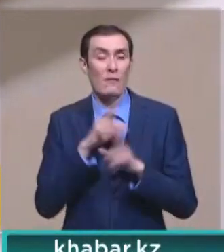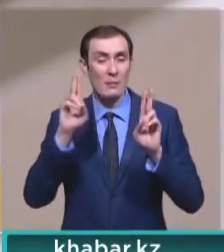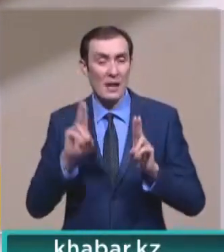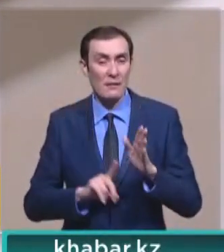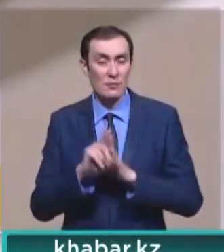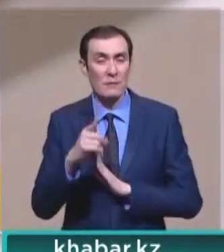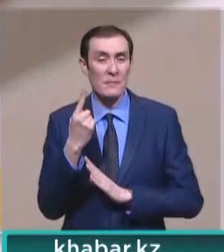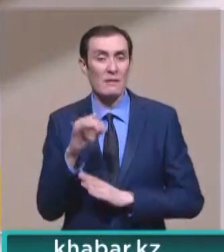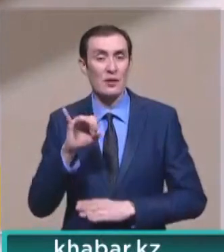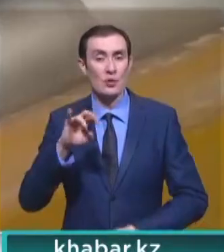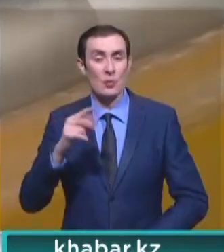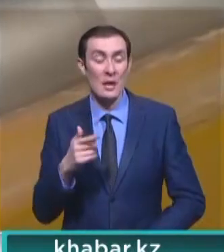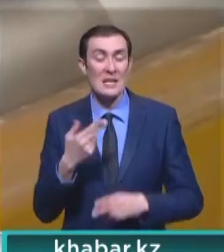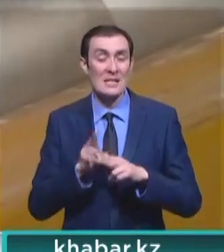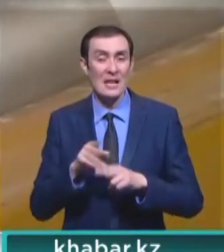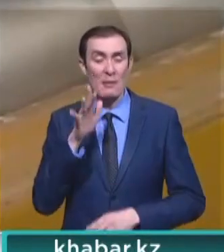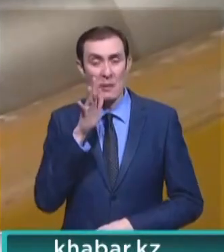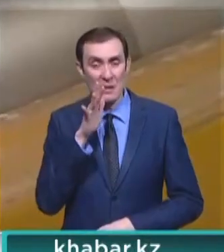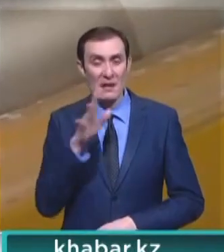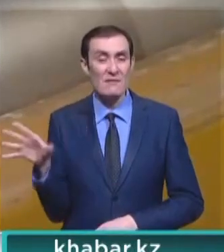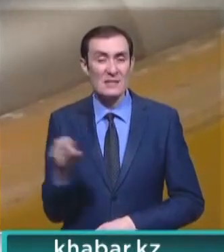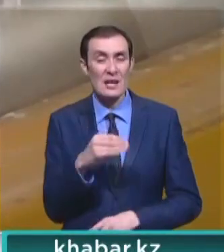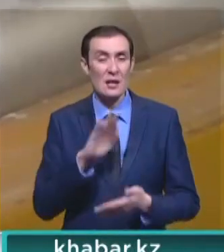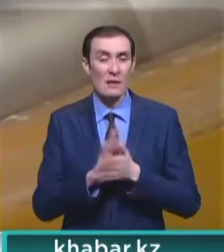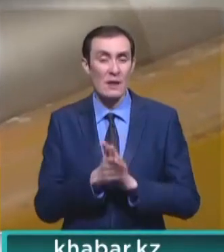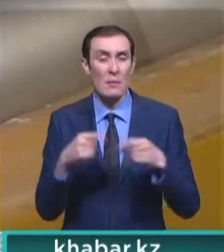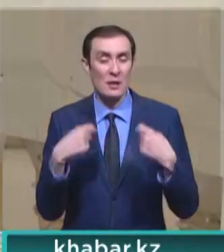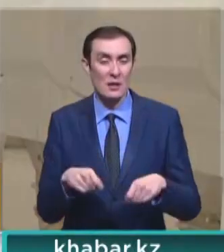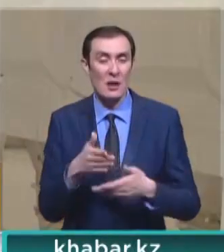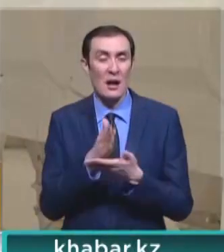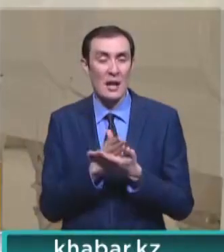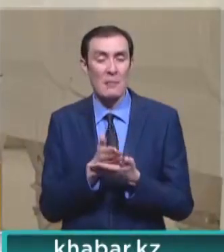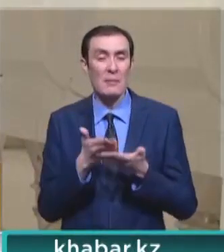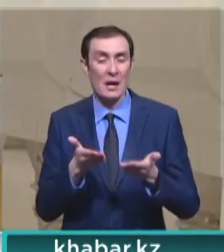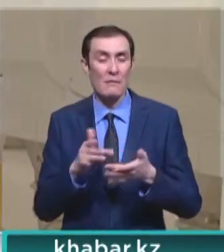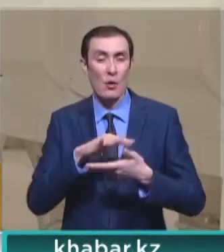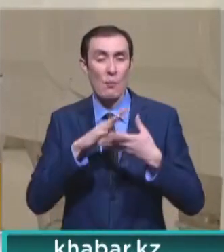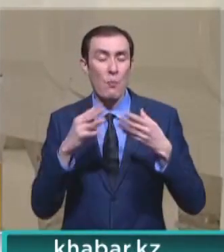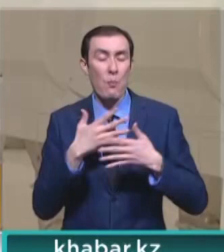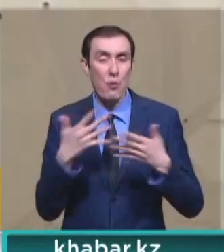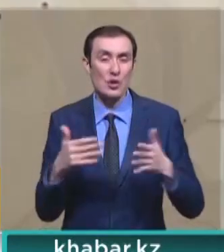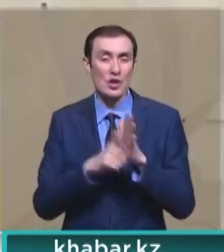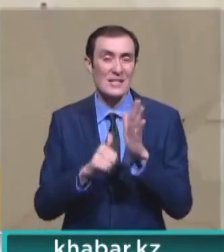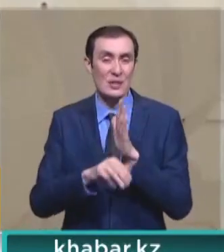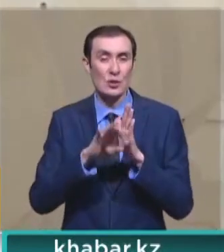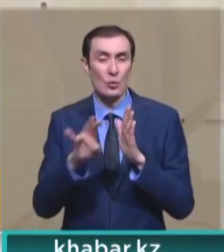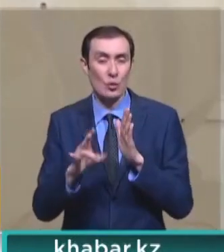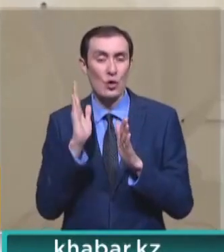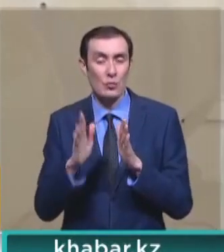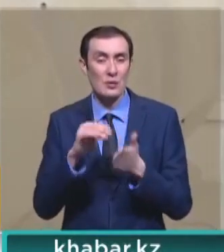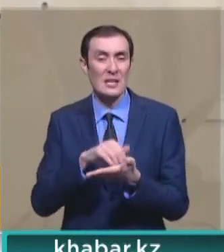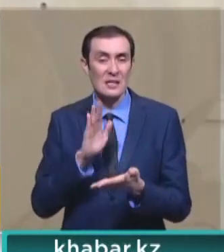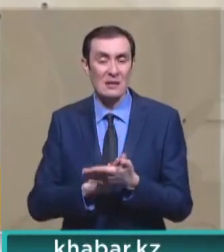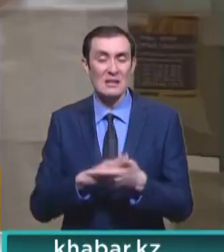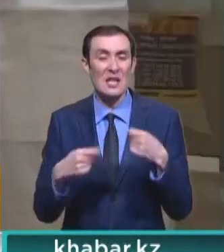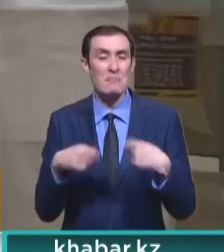вступят в силу 1 июля. С этого момента все сделки по продаже хлебопекарного продукта объемом больше 60 тонн будут